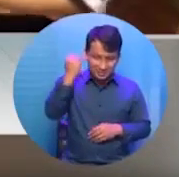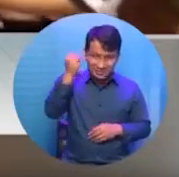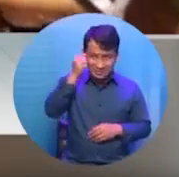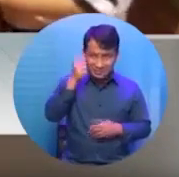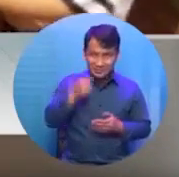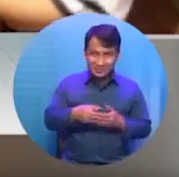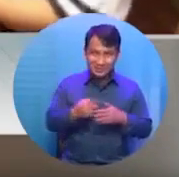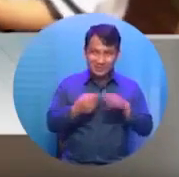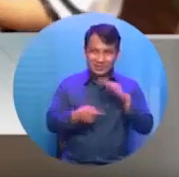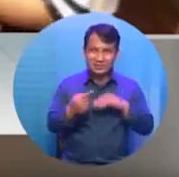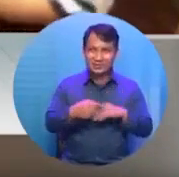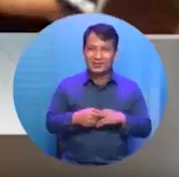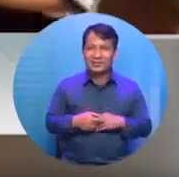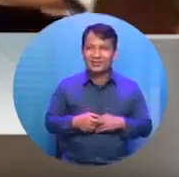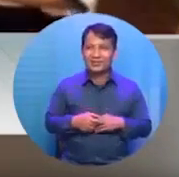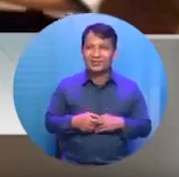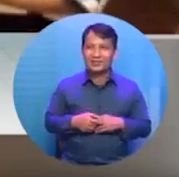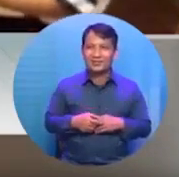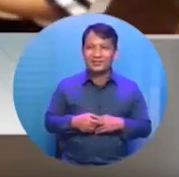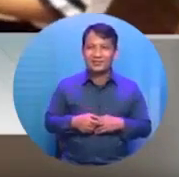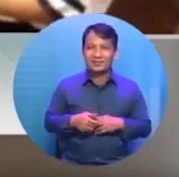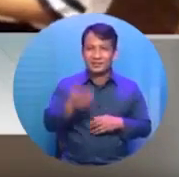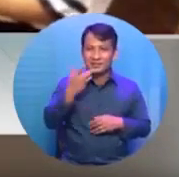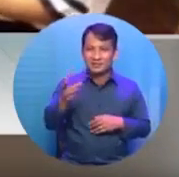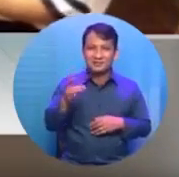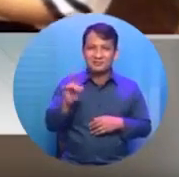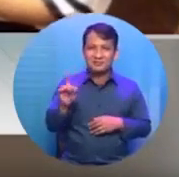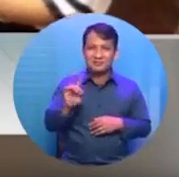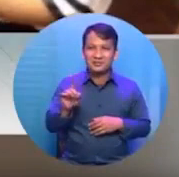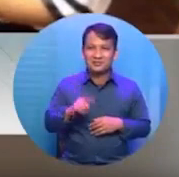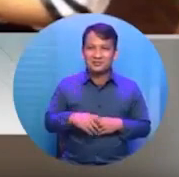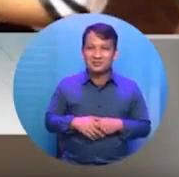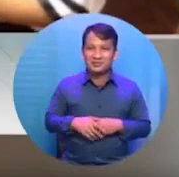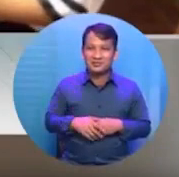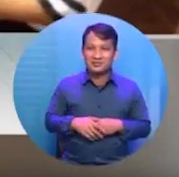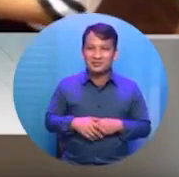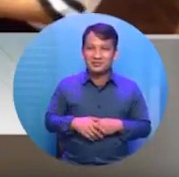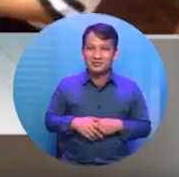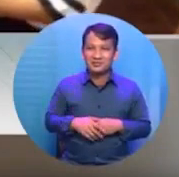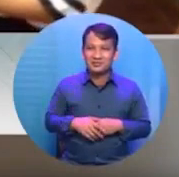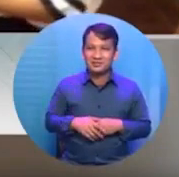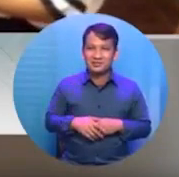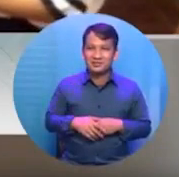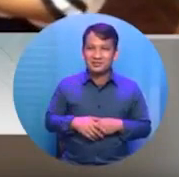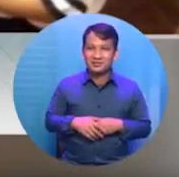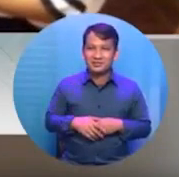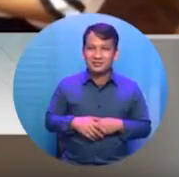1. Opo. Bunso. Jacob, anong favorite subject?